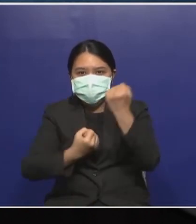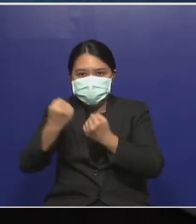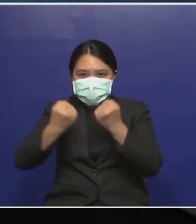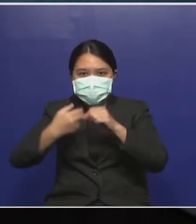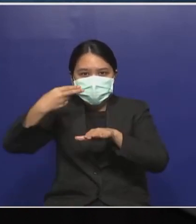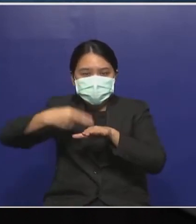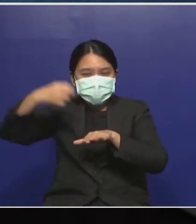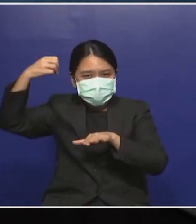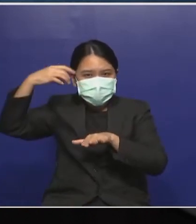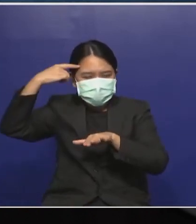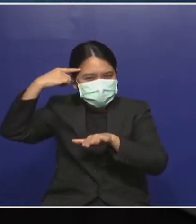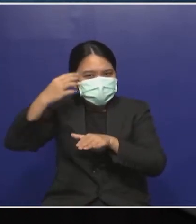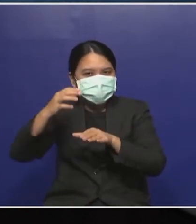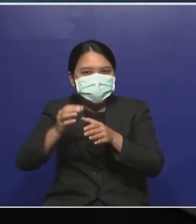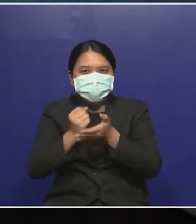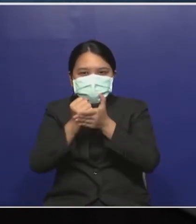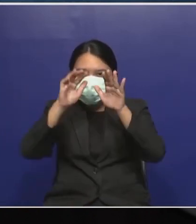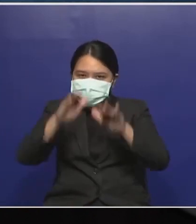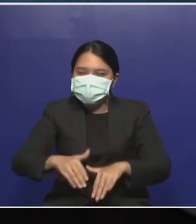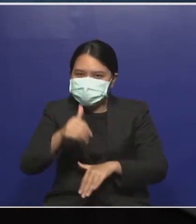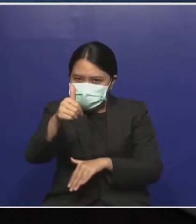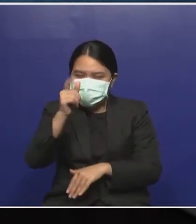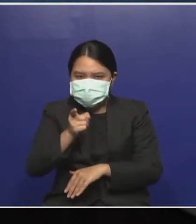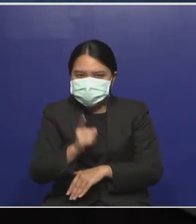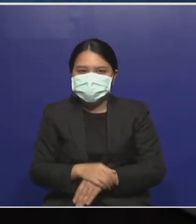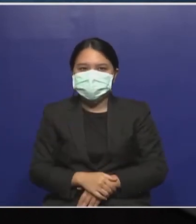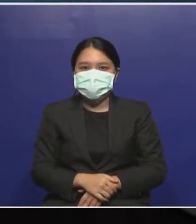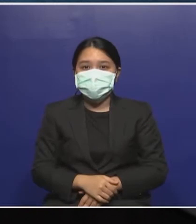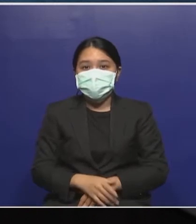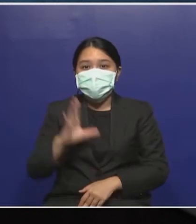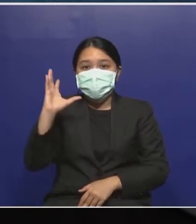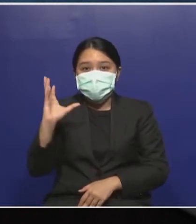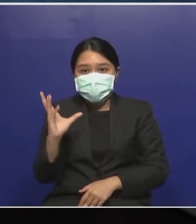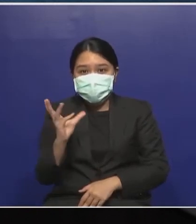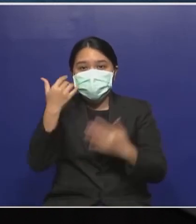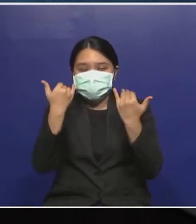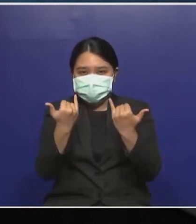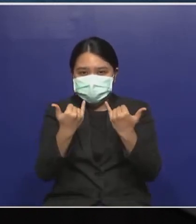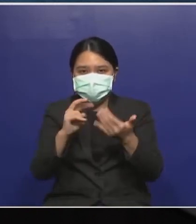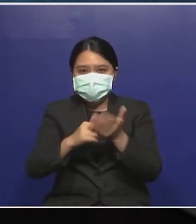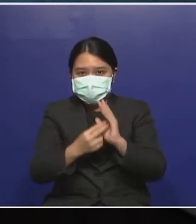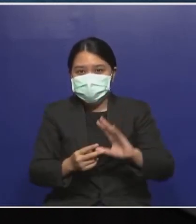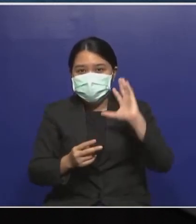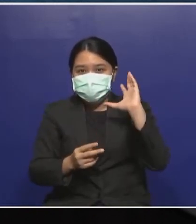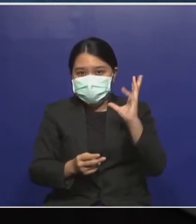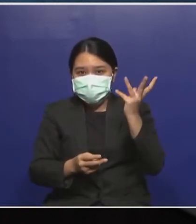ถทต้ลลึกไ้นะครับวาโลกหมุนตามระเทศพฒนาแล้วโลกไมไดหมตามระเทศแย